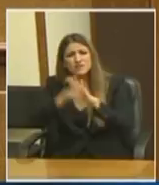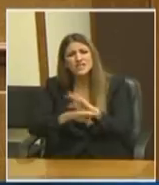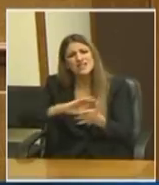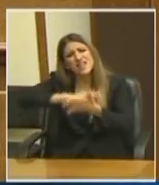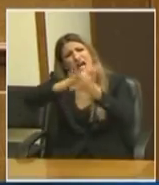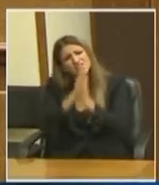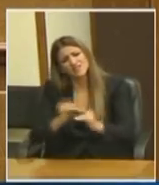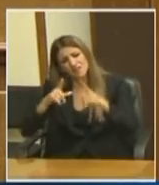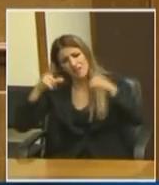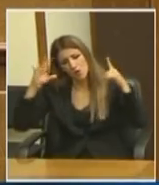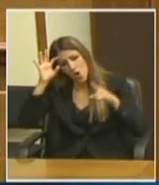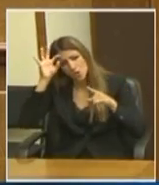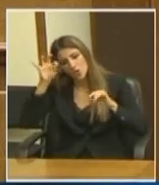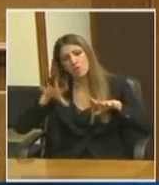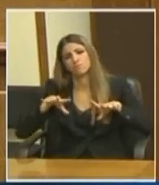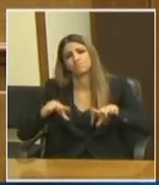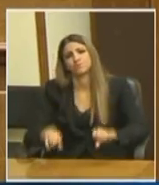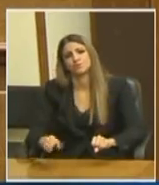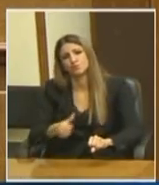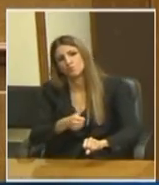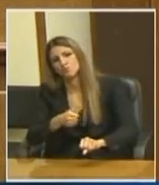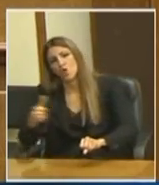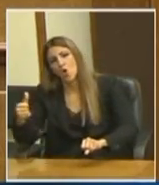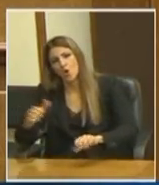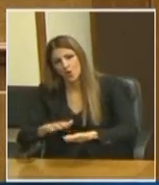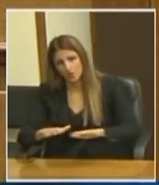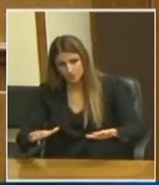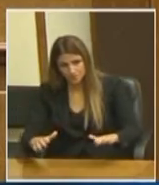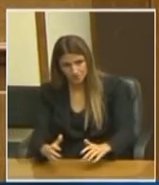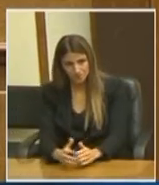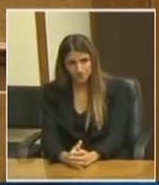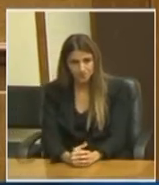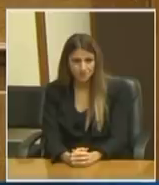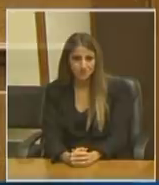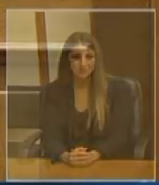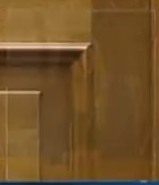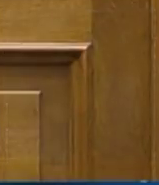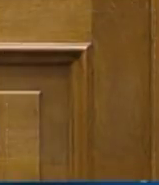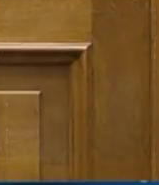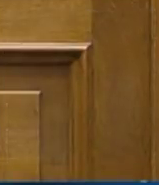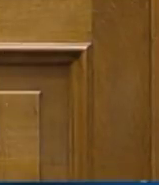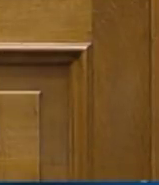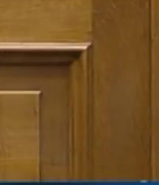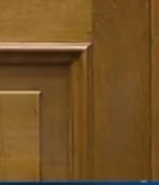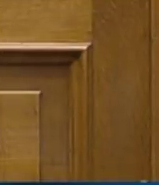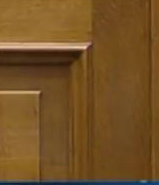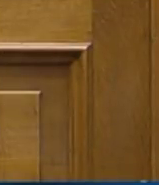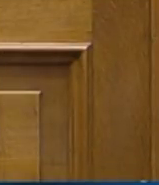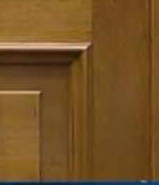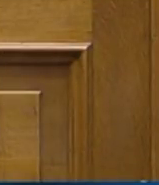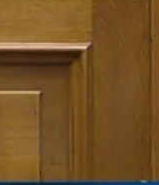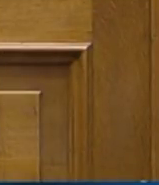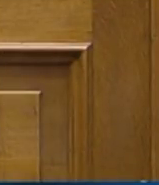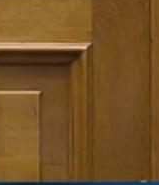κουρελιάζει για να το καταπατήσει και στη συνέχεια αφού το συκοφαντήσει. Εάν δεν γινόταν η πρόταση μορφής, το θέμα θα